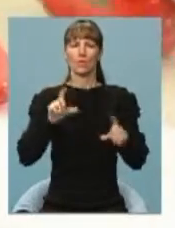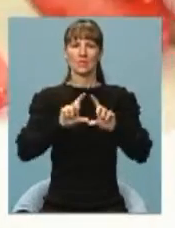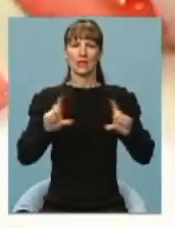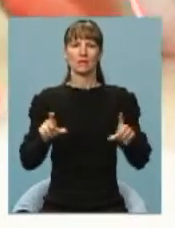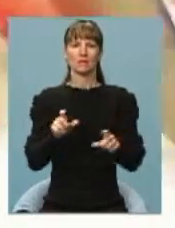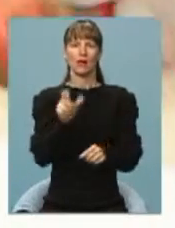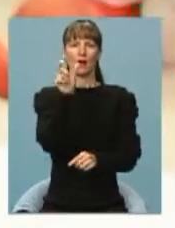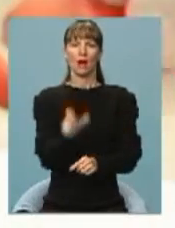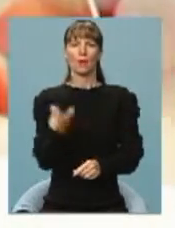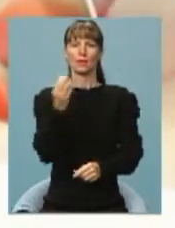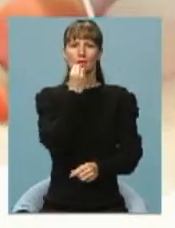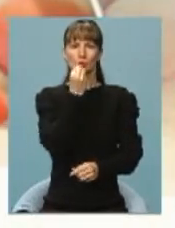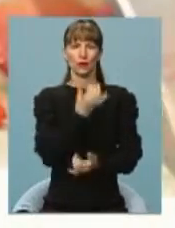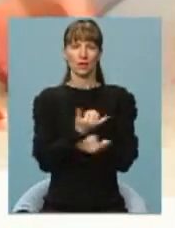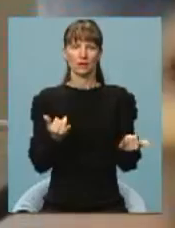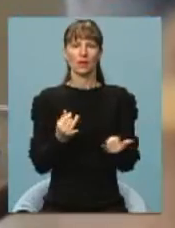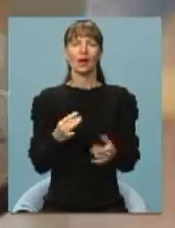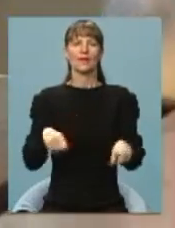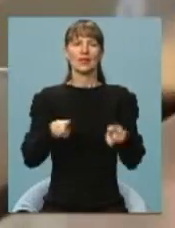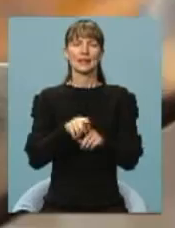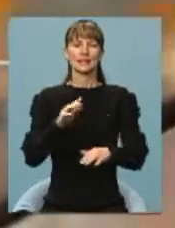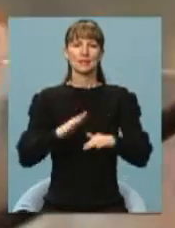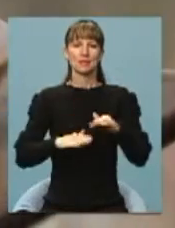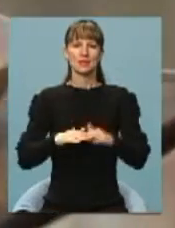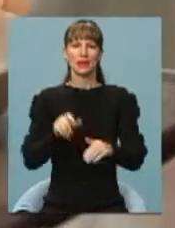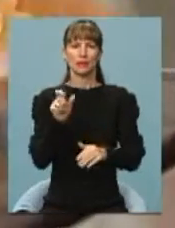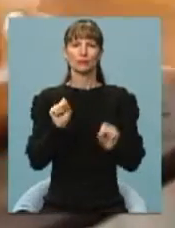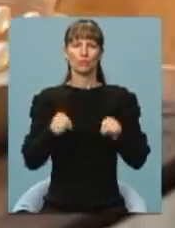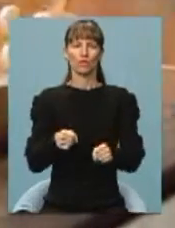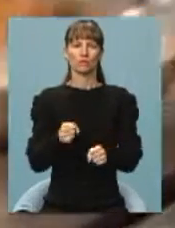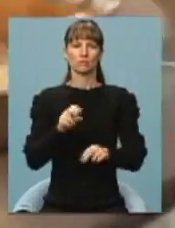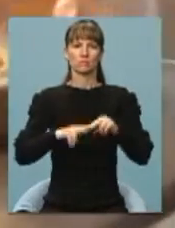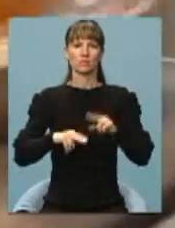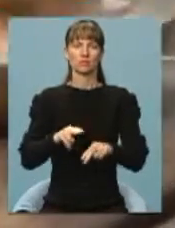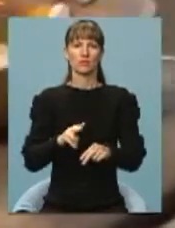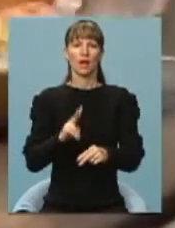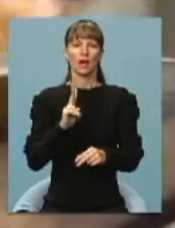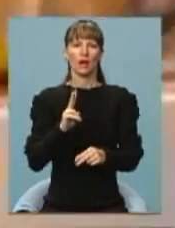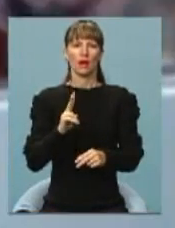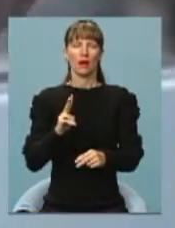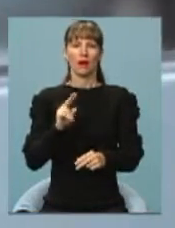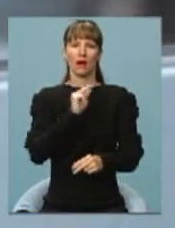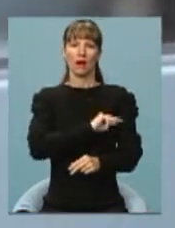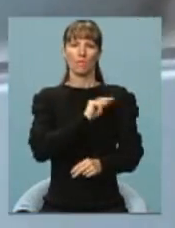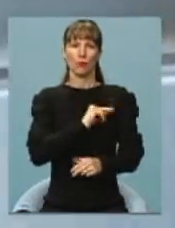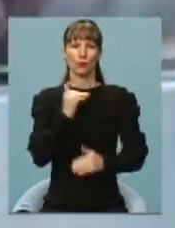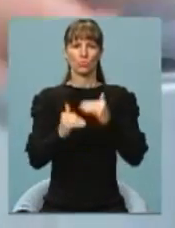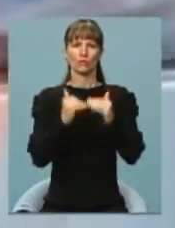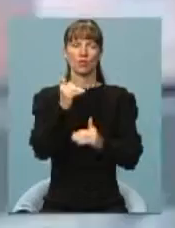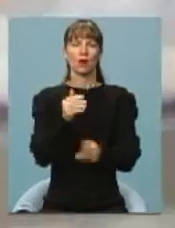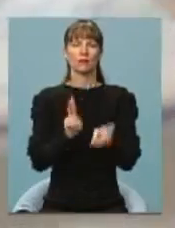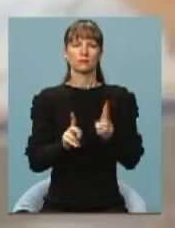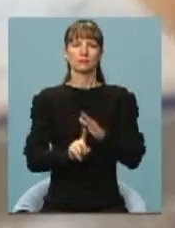закладах громадського харчування. Навіть у такій спеціальності можна побудувати кар'єру. Зазвичай повари починають свою діяльність